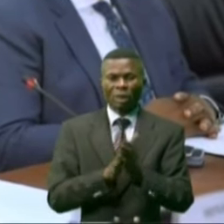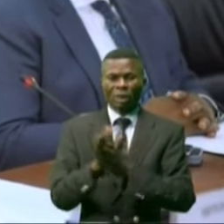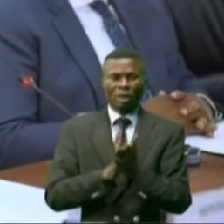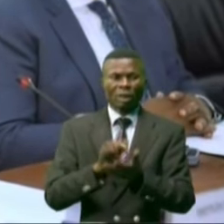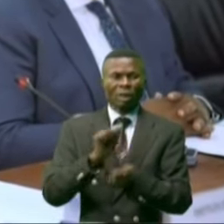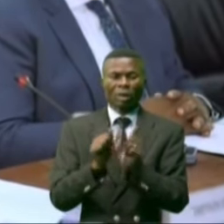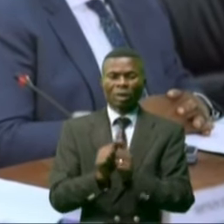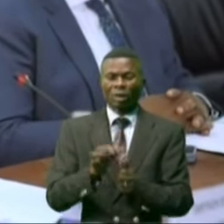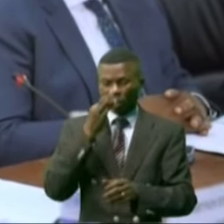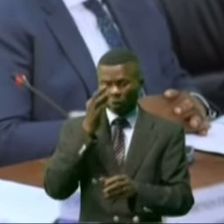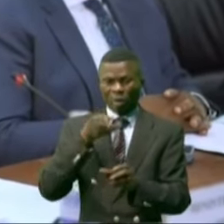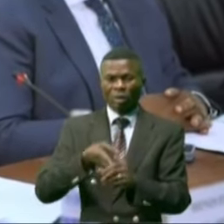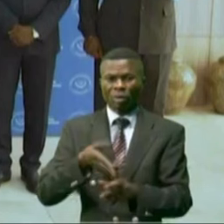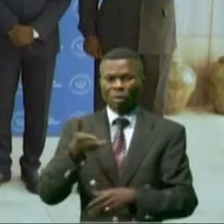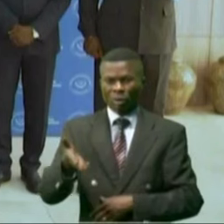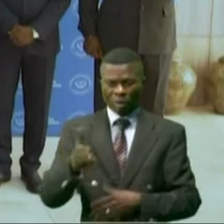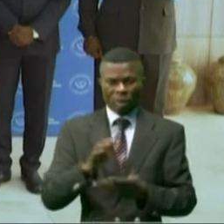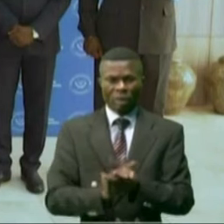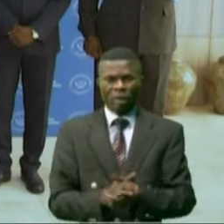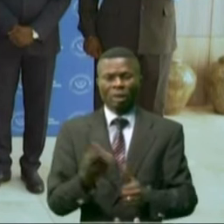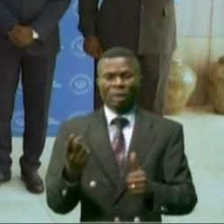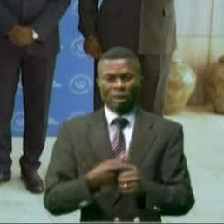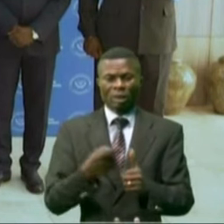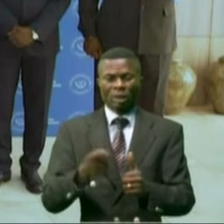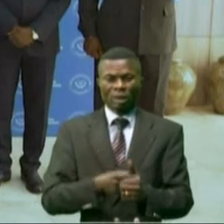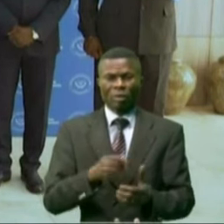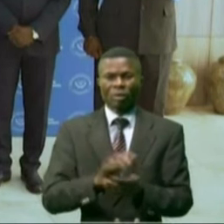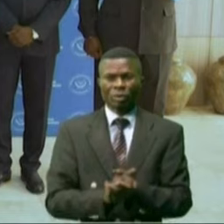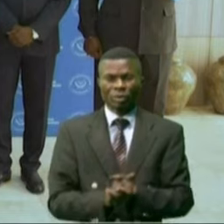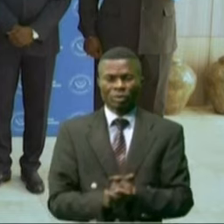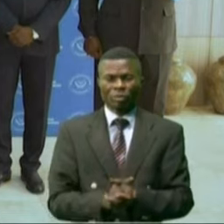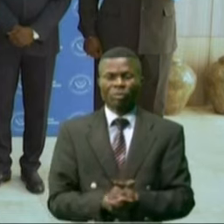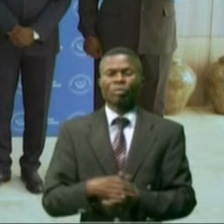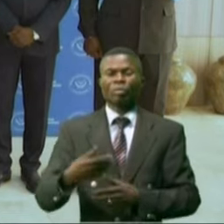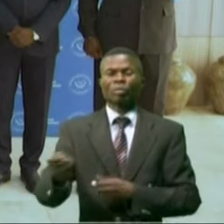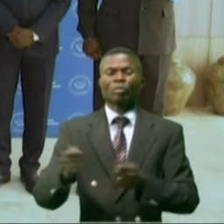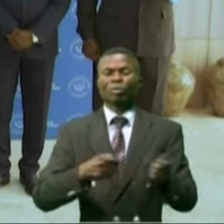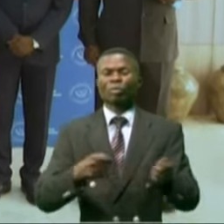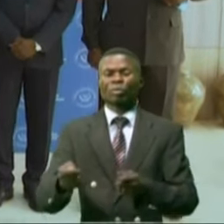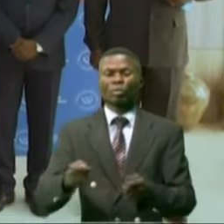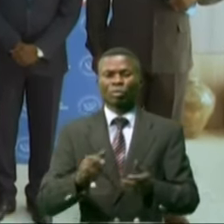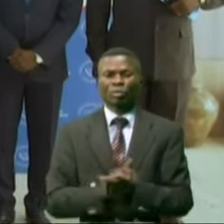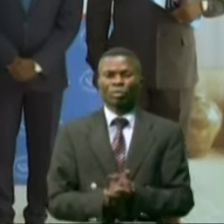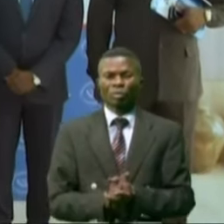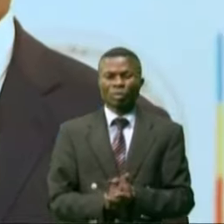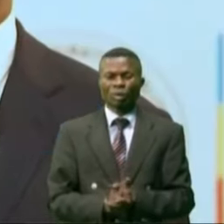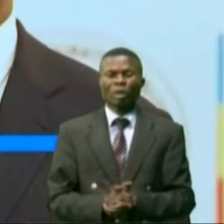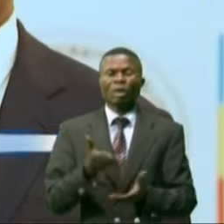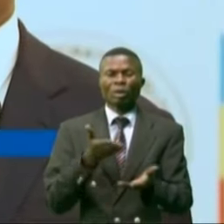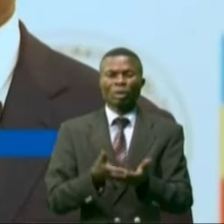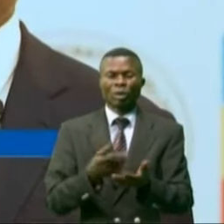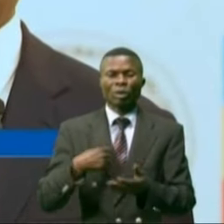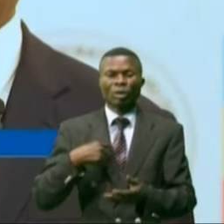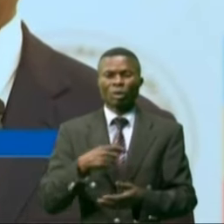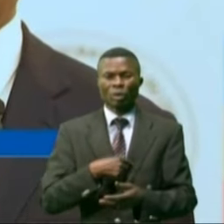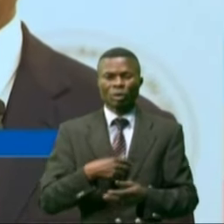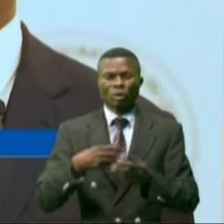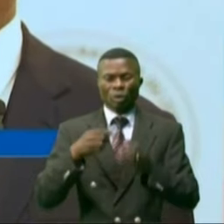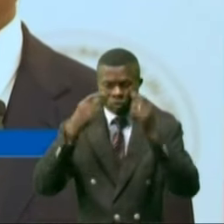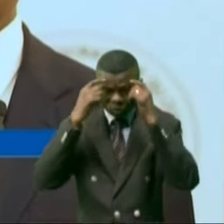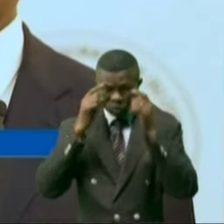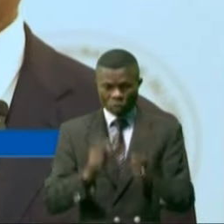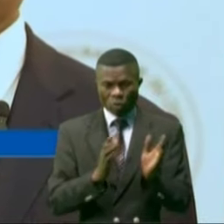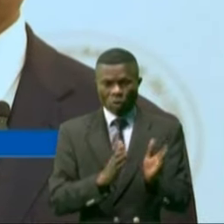secteur pétrolier. S'agissant du marché produits pétroliers, nous allons prendre une mesure